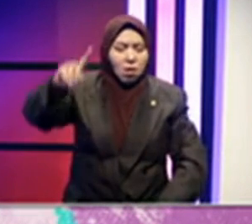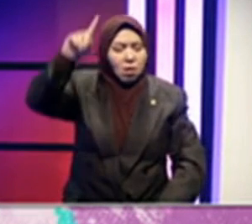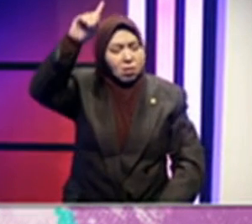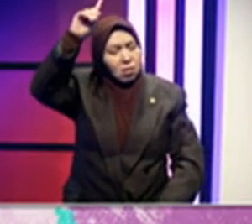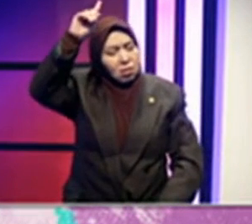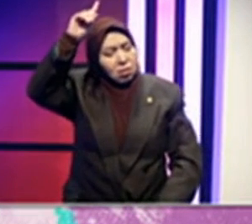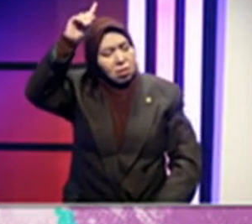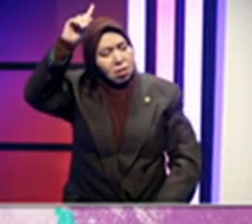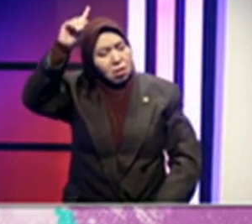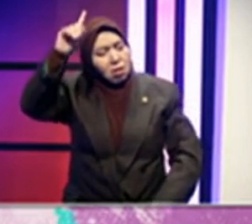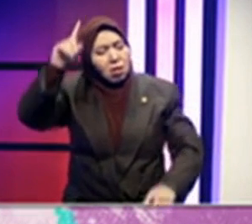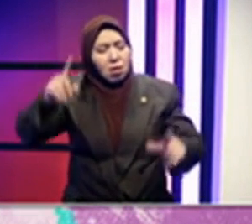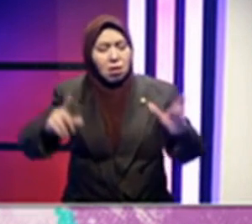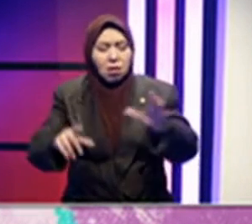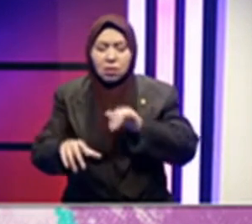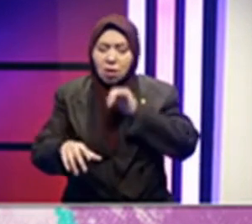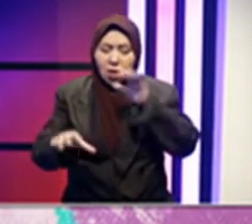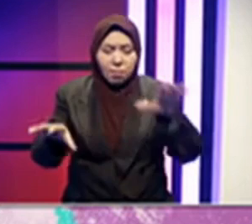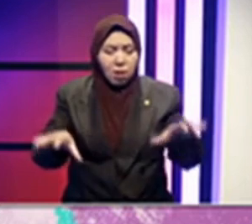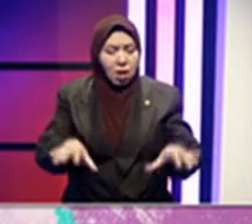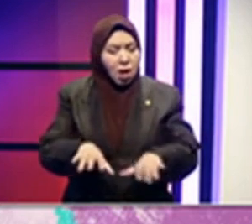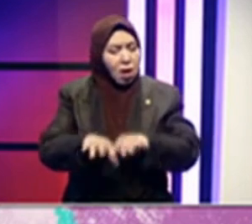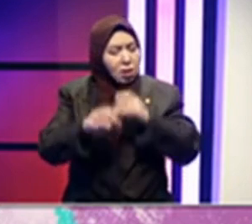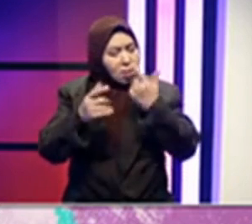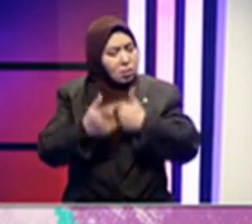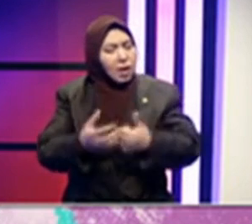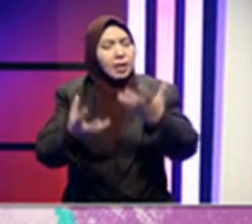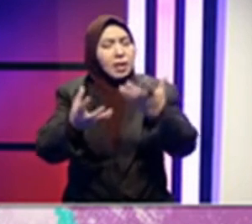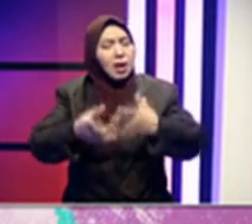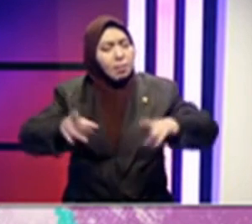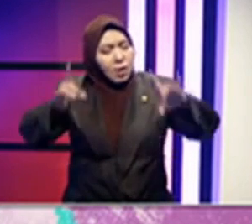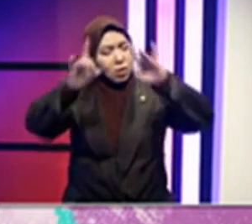ولكن ليبلو بعضكم